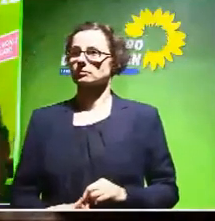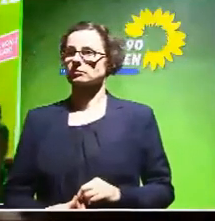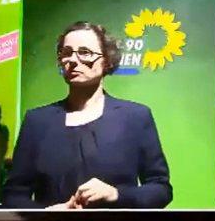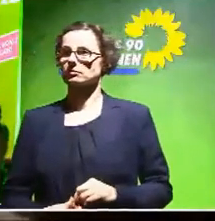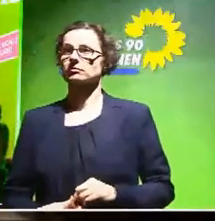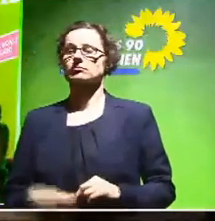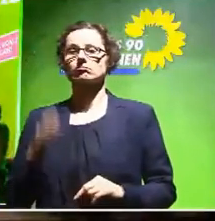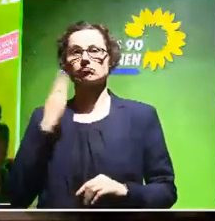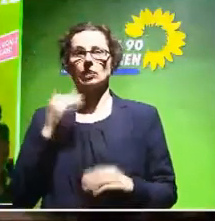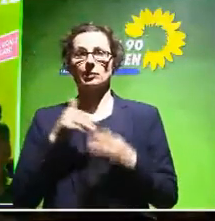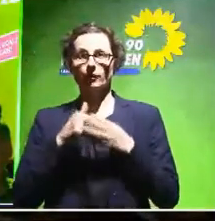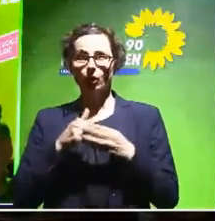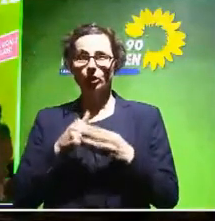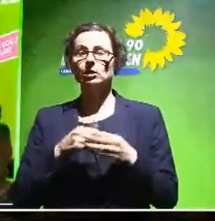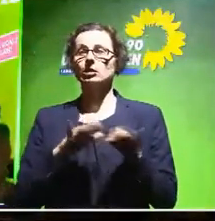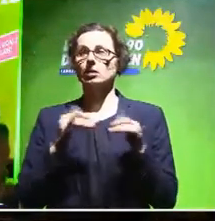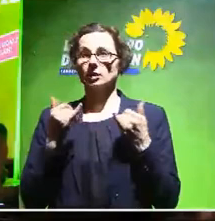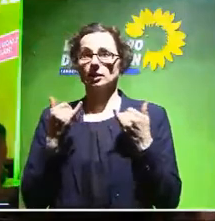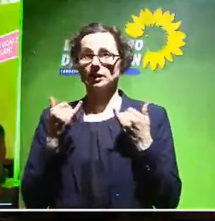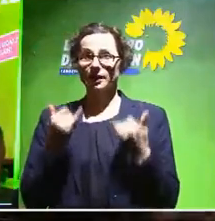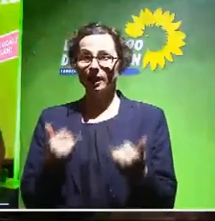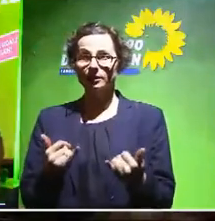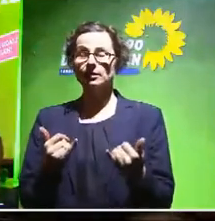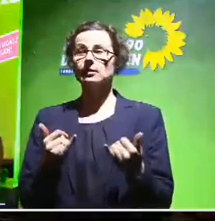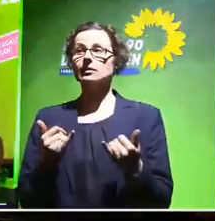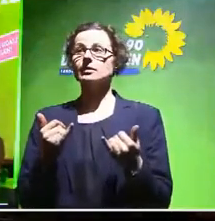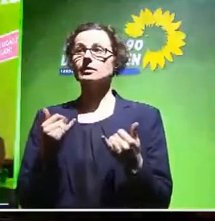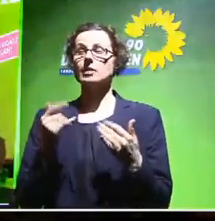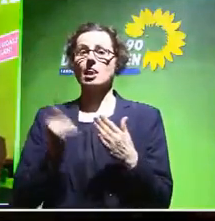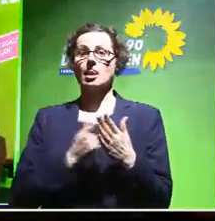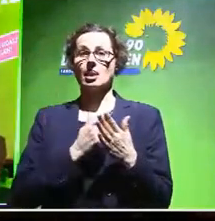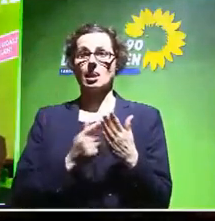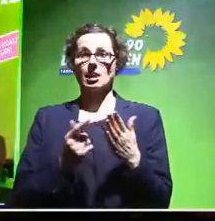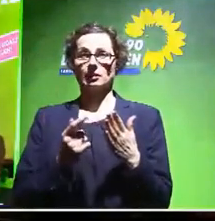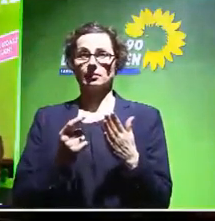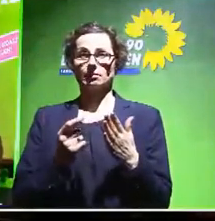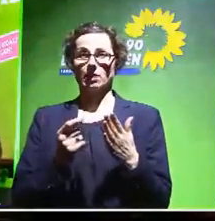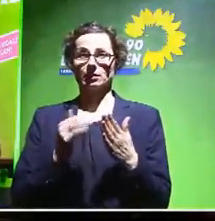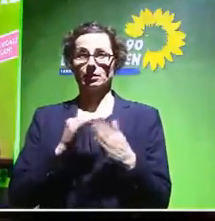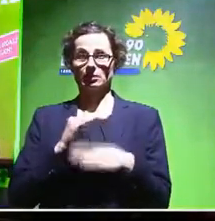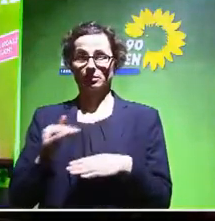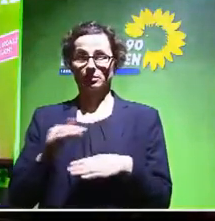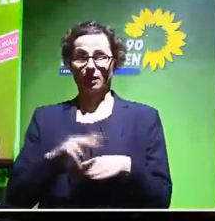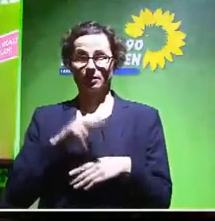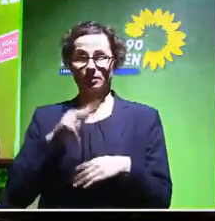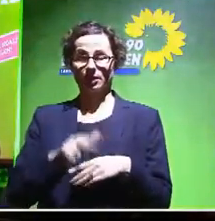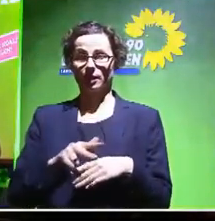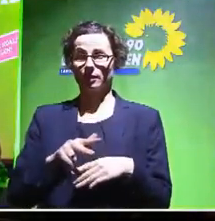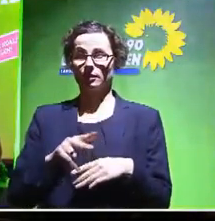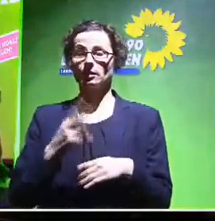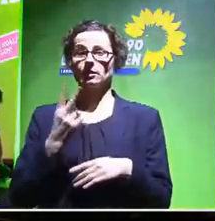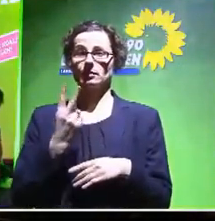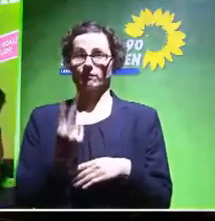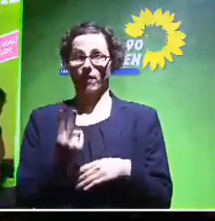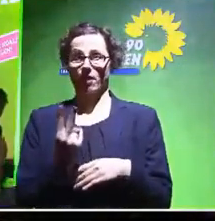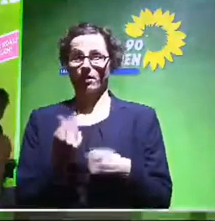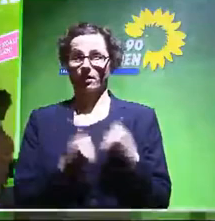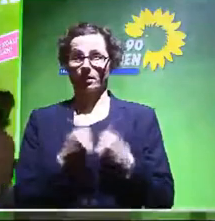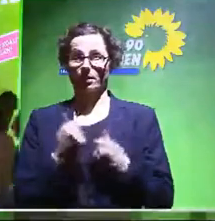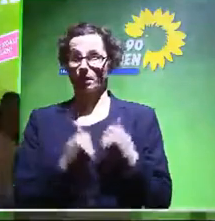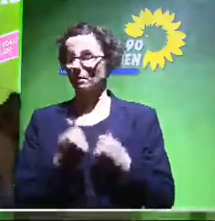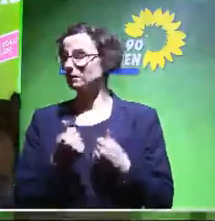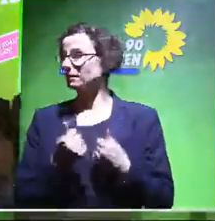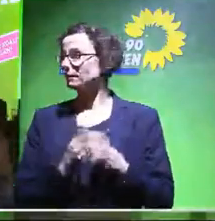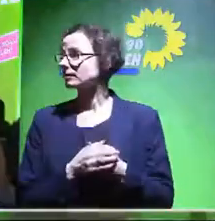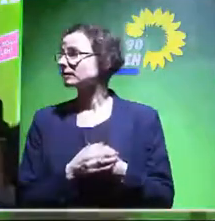So, liebe Freundinnen und Freunde, jetzt gehen wir über zum Listenplatz 13. Da haben wir bislang zwei